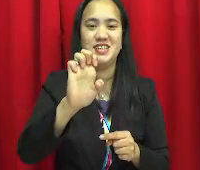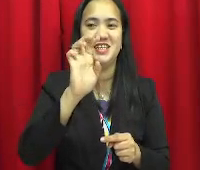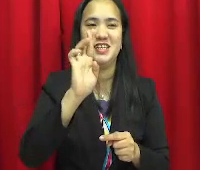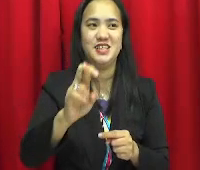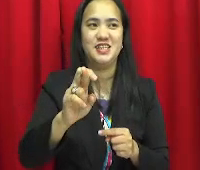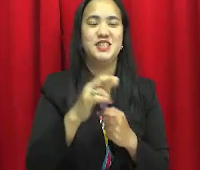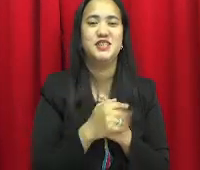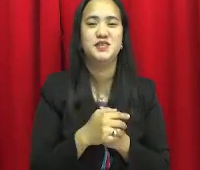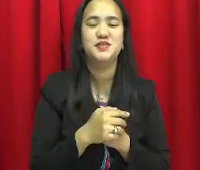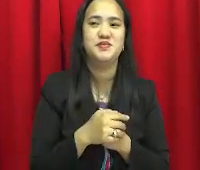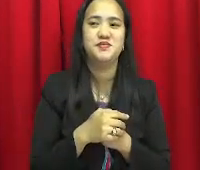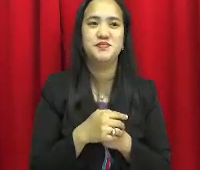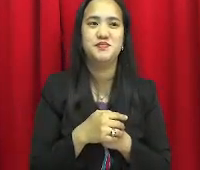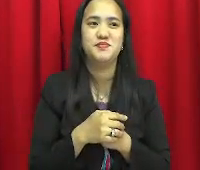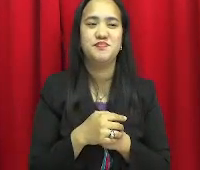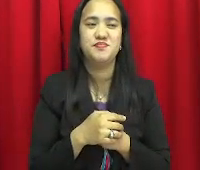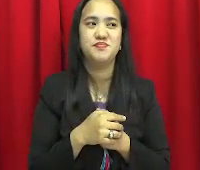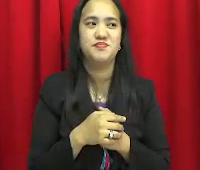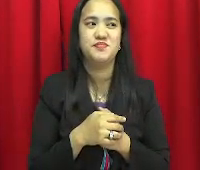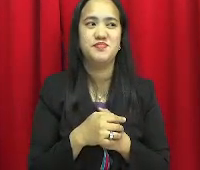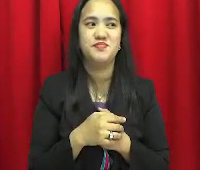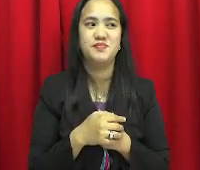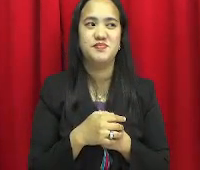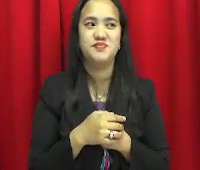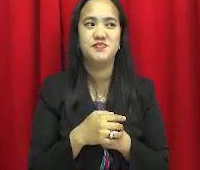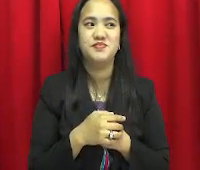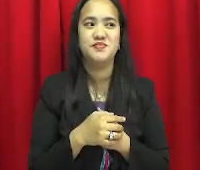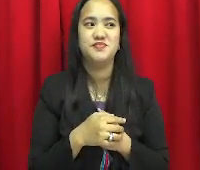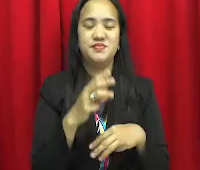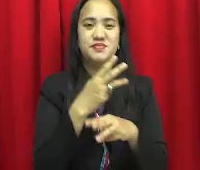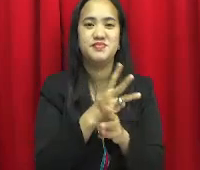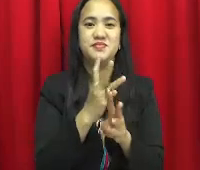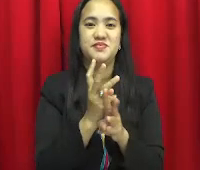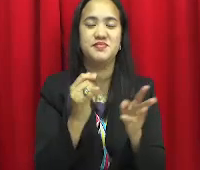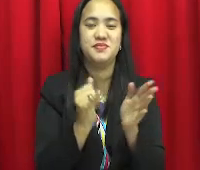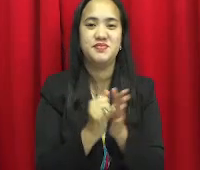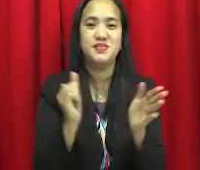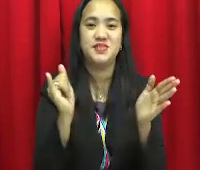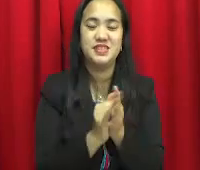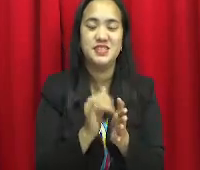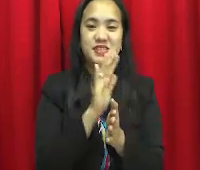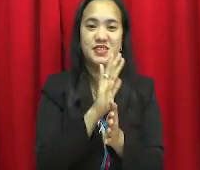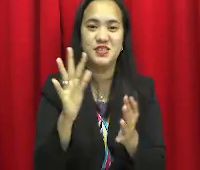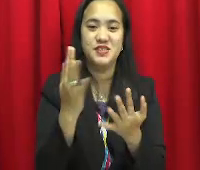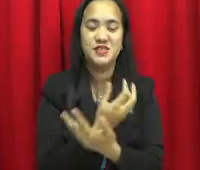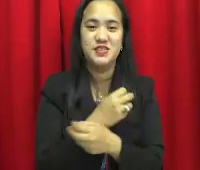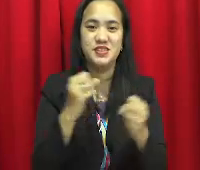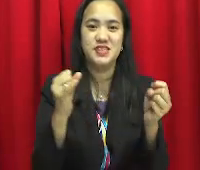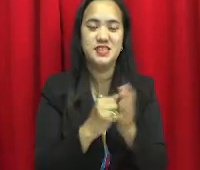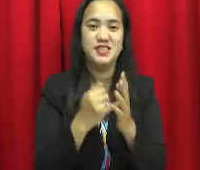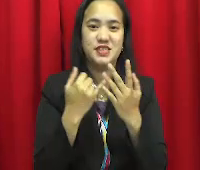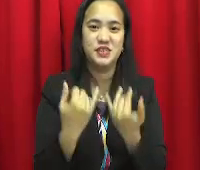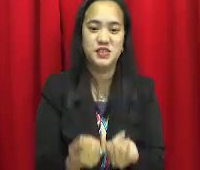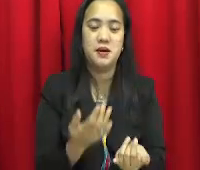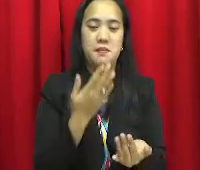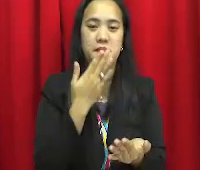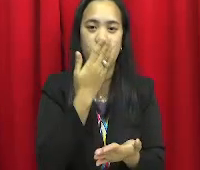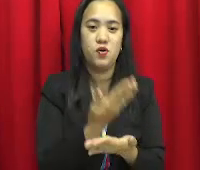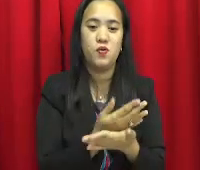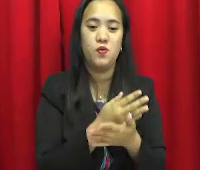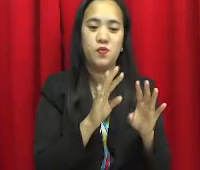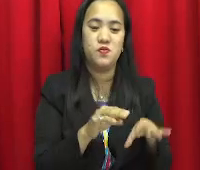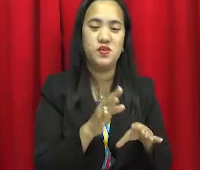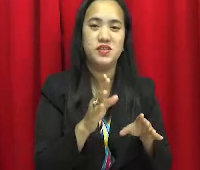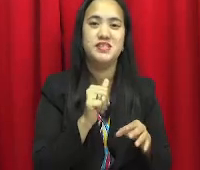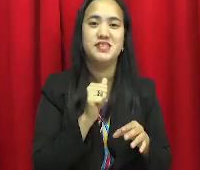ayusin mo. Ipaliwanag mo mabuti kay Bogs na ang kaligtasan ninyo ngayon ay sa mabuting gawa. Hindi sa